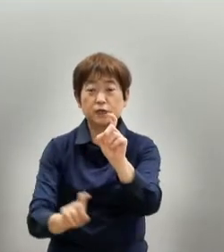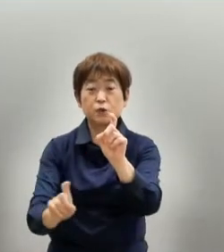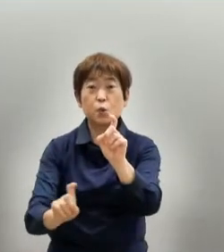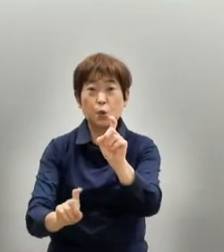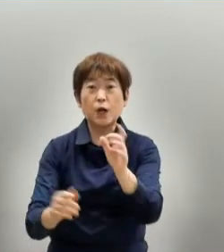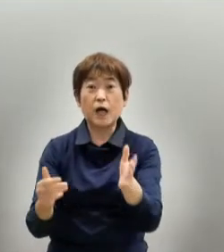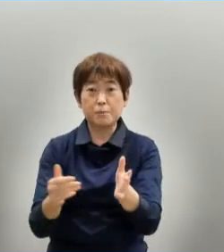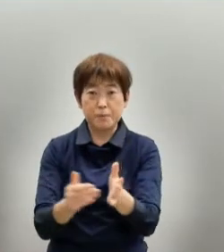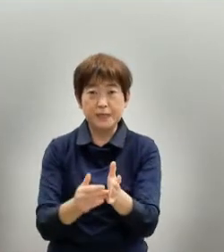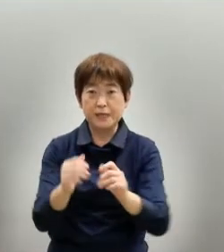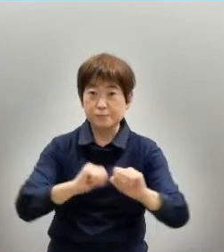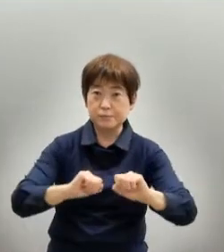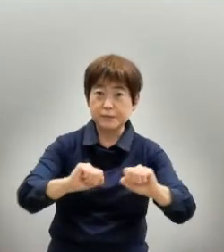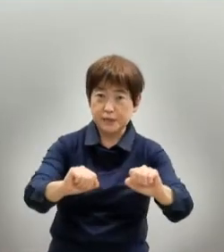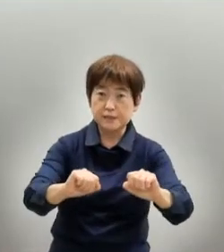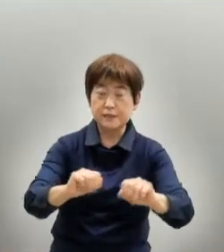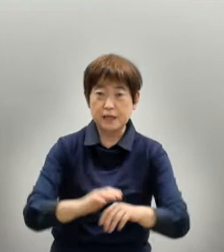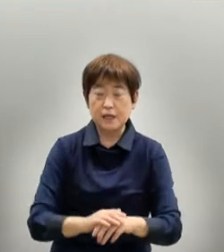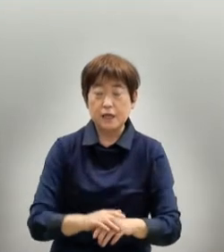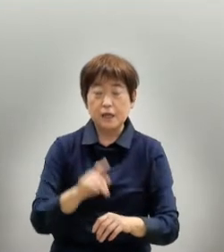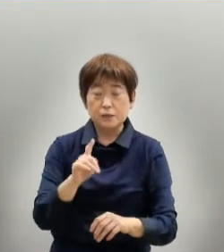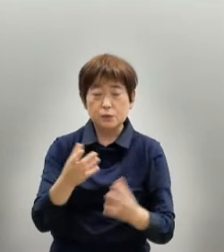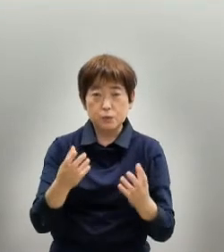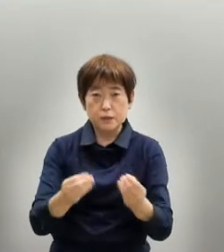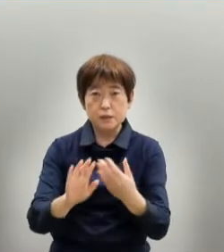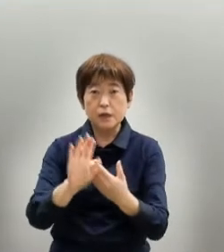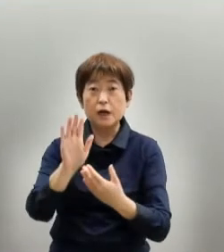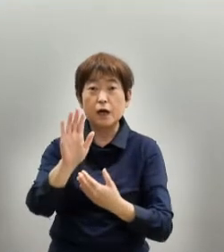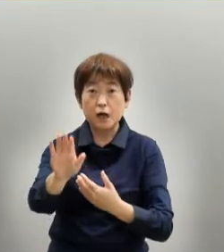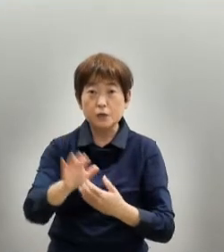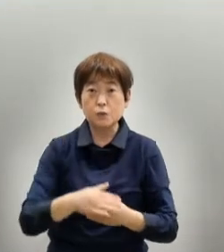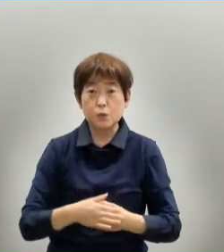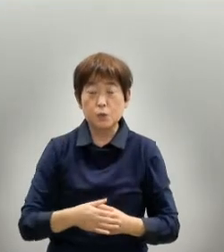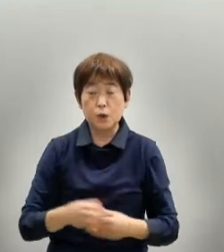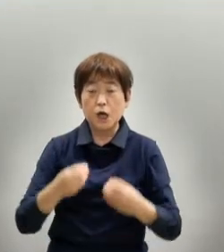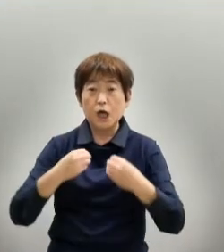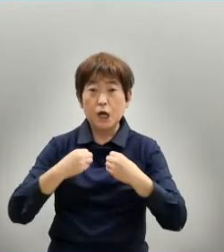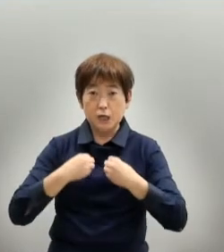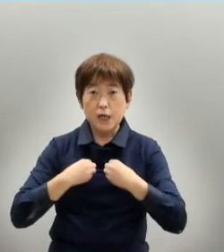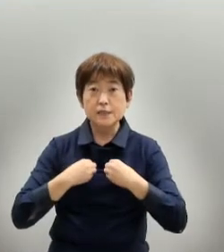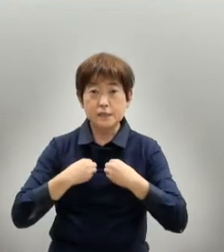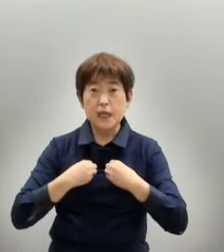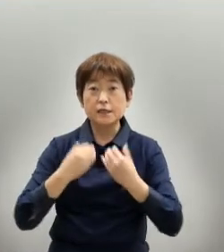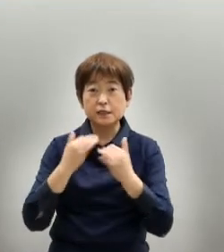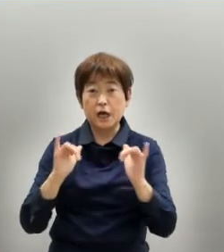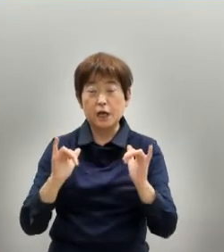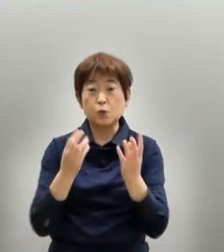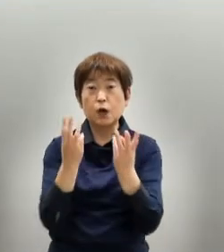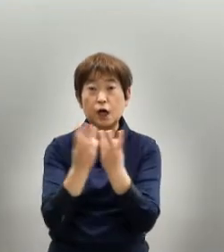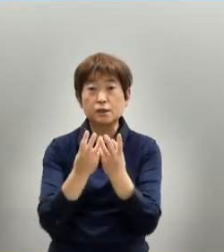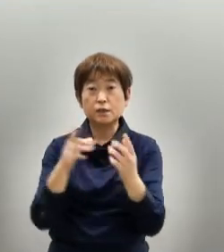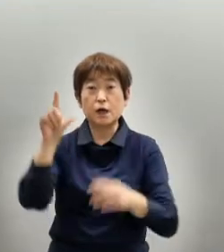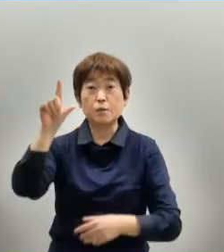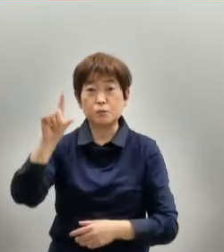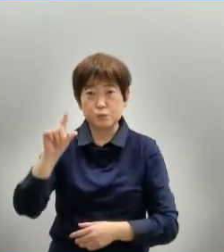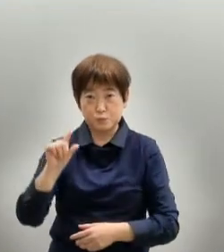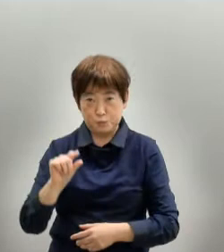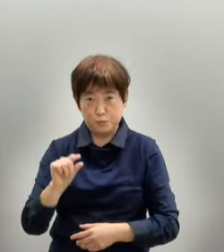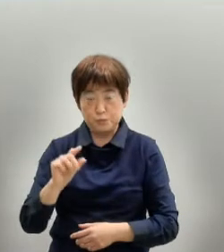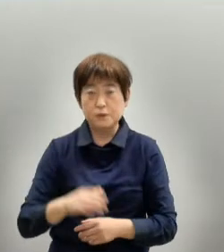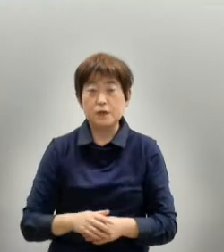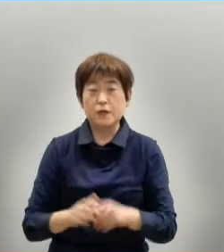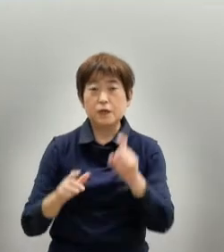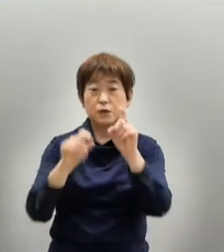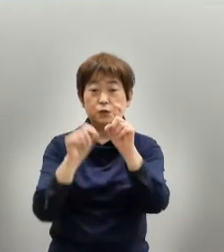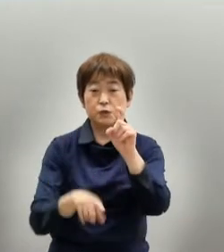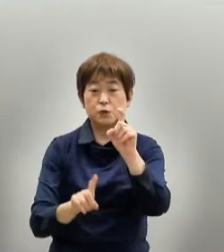までやってまいりました。そのリバウンド防止期間もですね、終わりまして、感染が一定程度落ち着いているということでございまして、10月